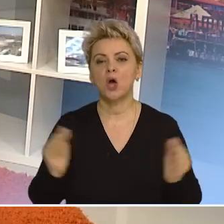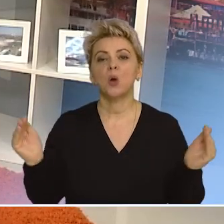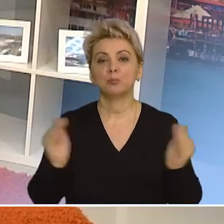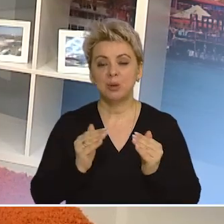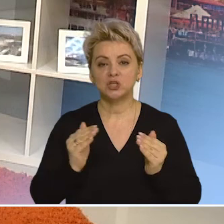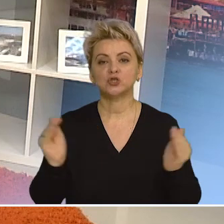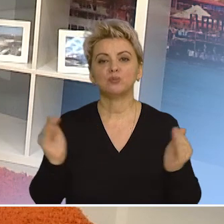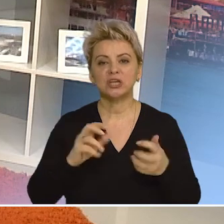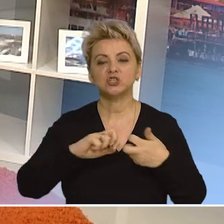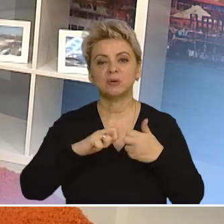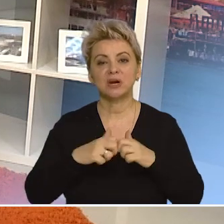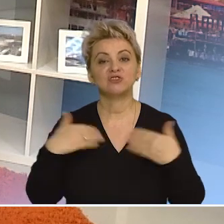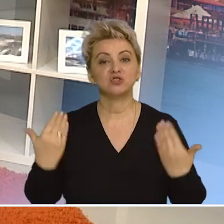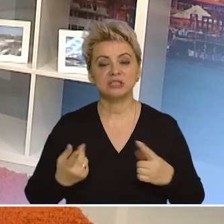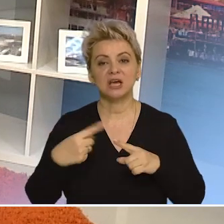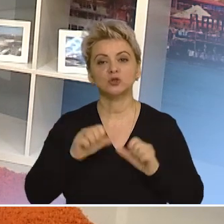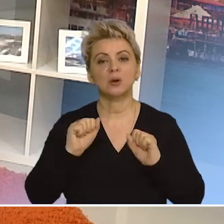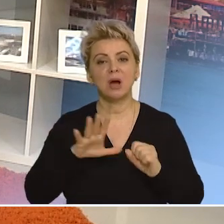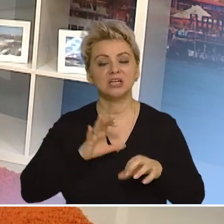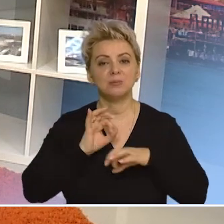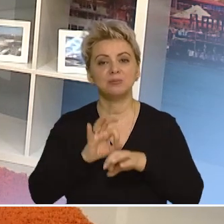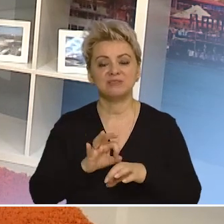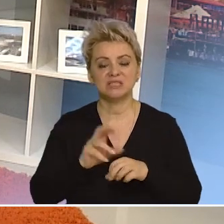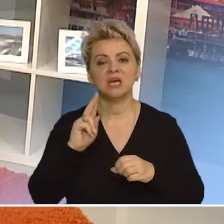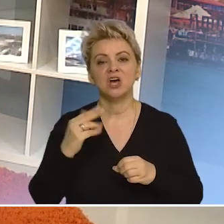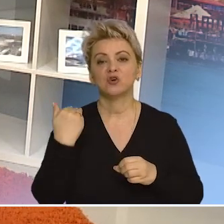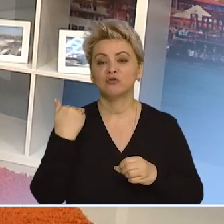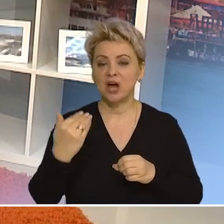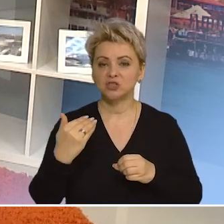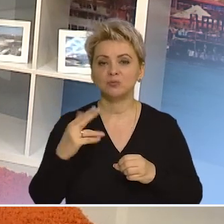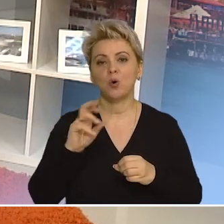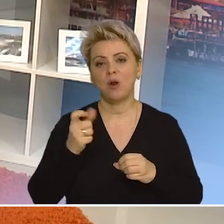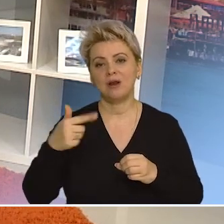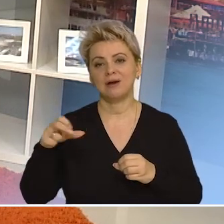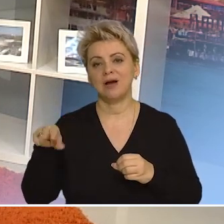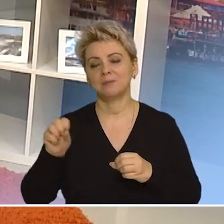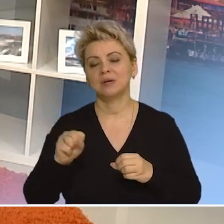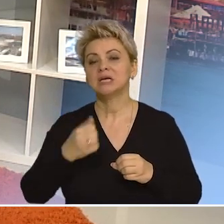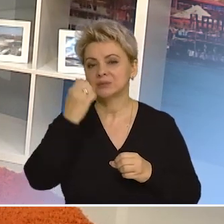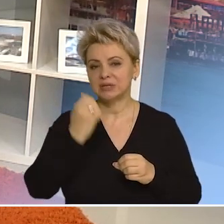и поменьше проблем в жизни, которые могли бы привести непосредственно к вашим коллегам. Спасибо.